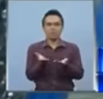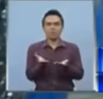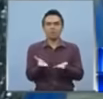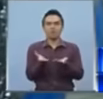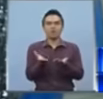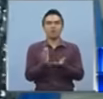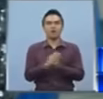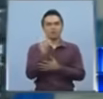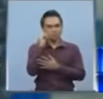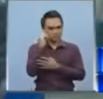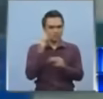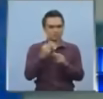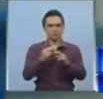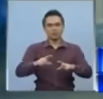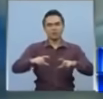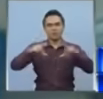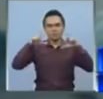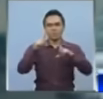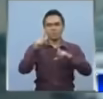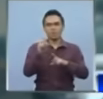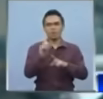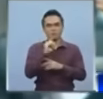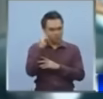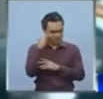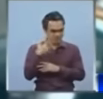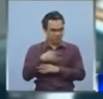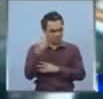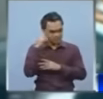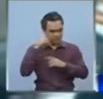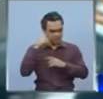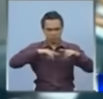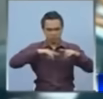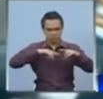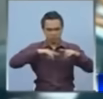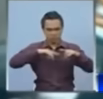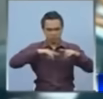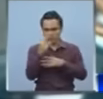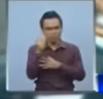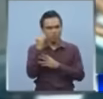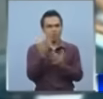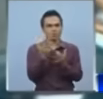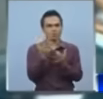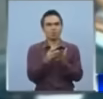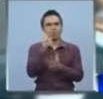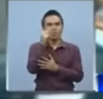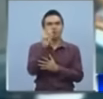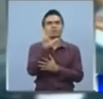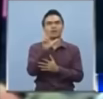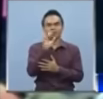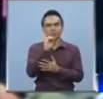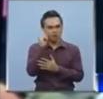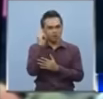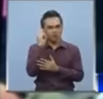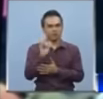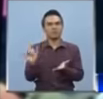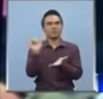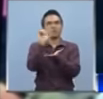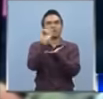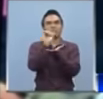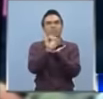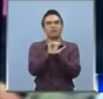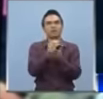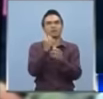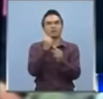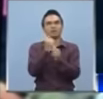จะเสียชื่อเสียงวงตระกูลไม่อยากให้คนเข้าใจผิดซึ่งหลังจากเฝ้ารอมา 3วันญาติๆก็ได้ตั้งศพสวดพระอภิธรรมที่บ้านต่อ